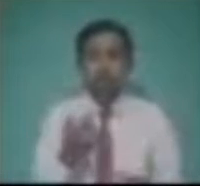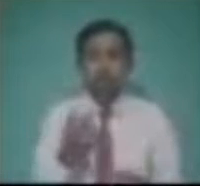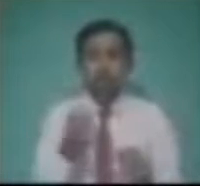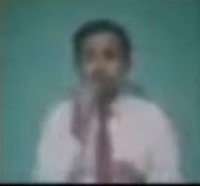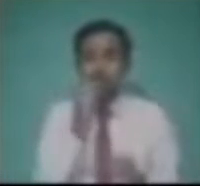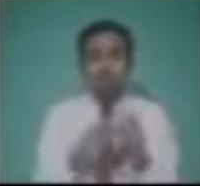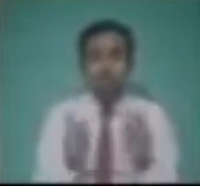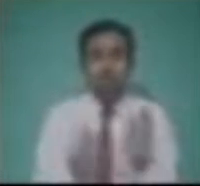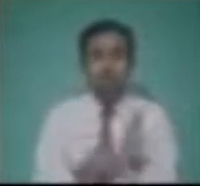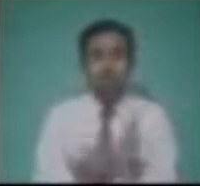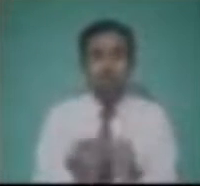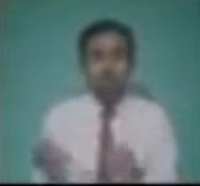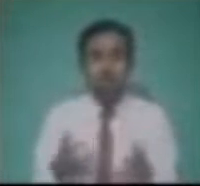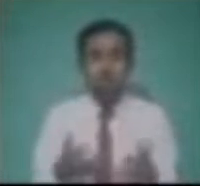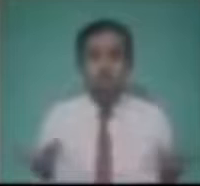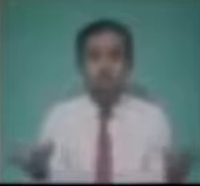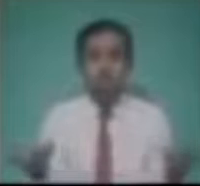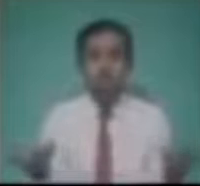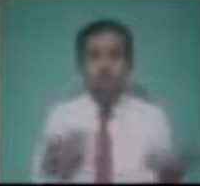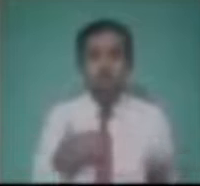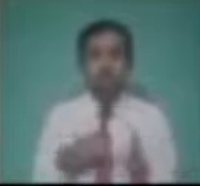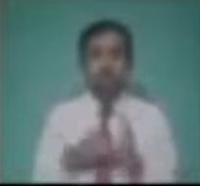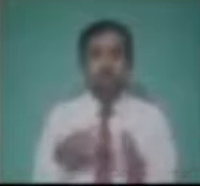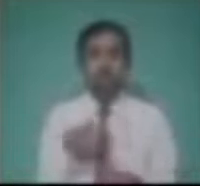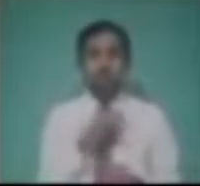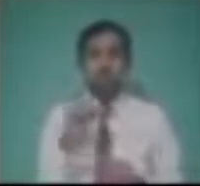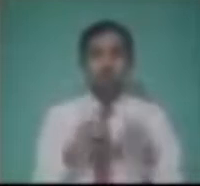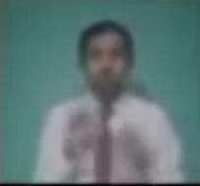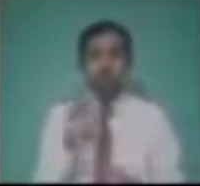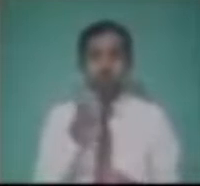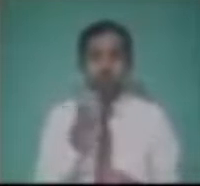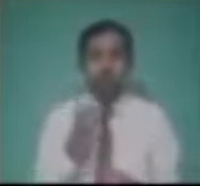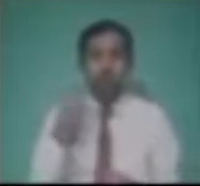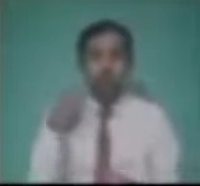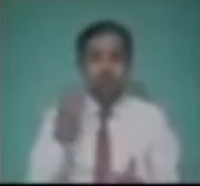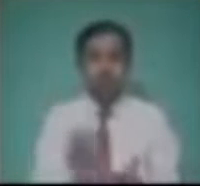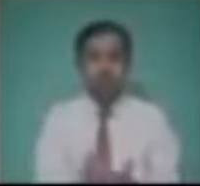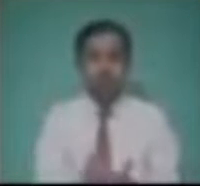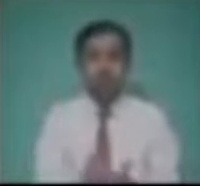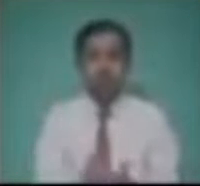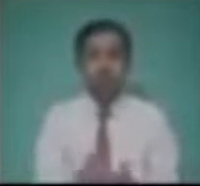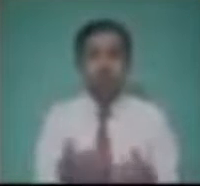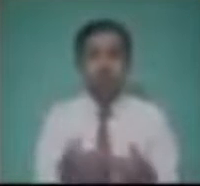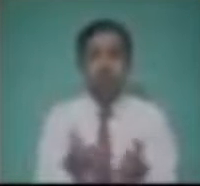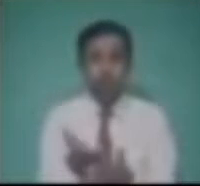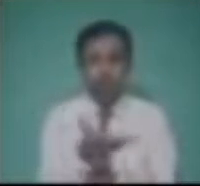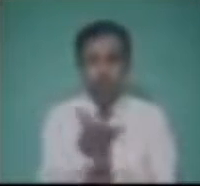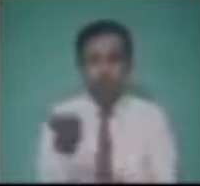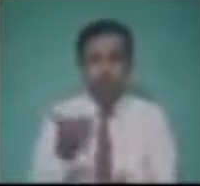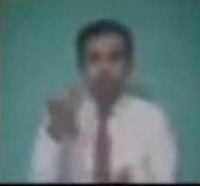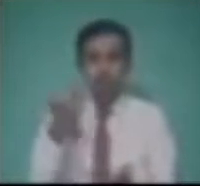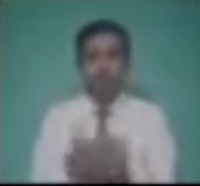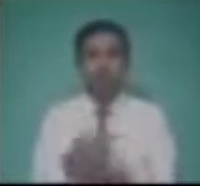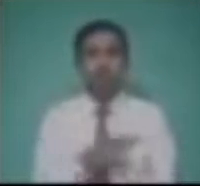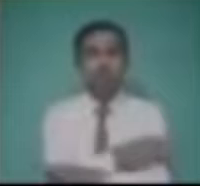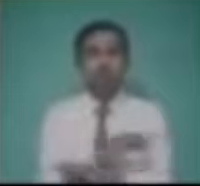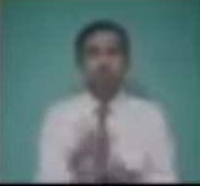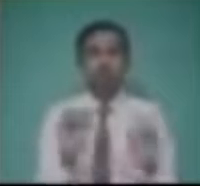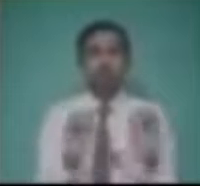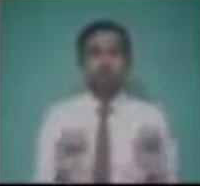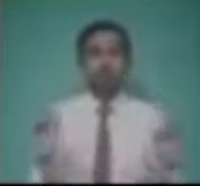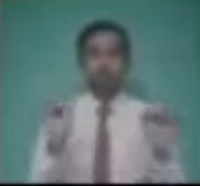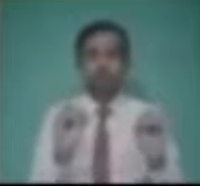ගෙවා ගන්න බැරි පවුල් ඉන්නවා. අපේ ආසනවල 50%ක් විතර ඉන්න මේ වගේ ජීවත් වෙන කට්ටිය. තමුන්නාසෙලා මේවා නවත්තන්න කිසිම පියවරක්